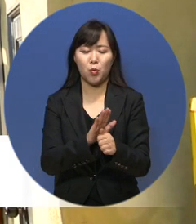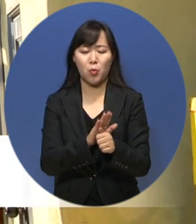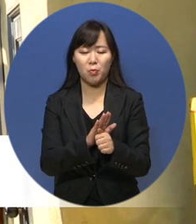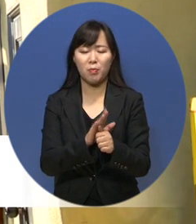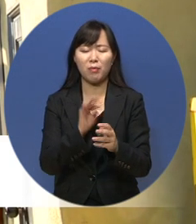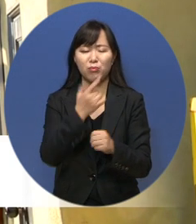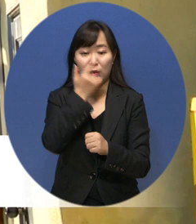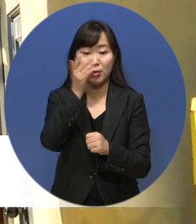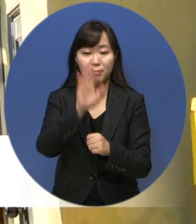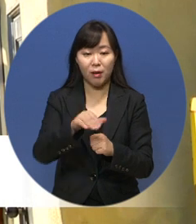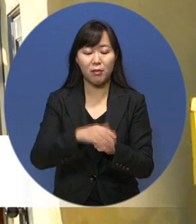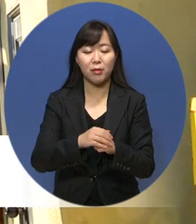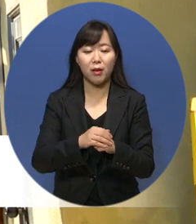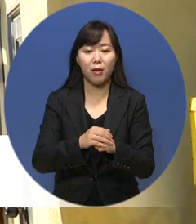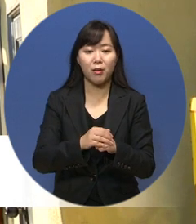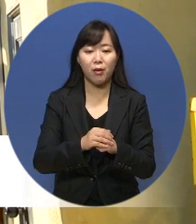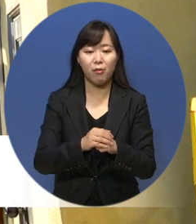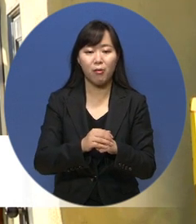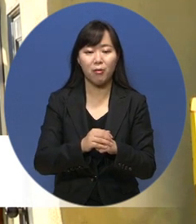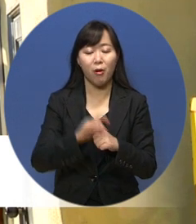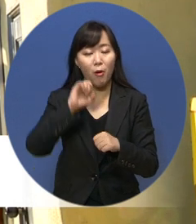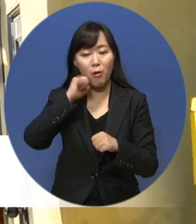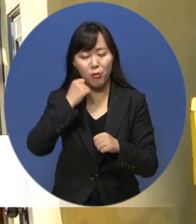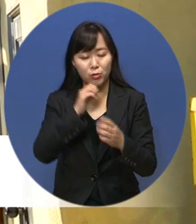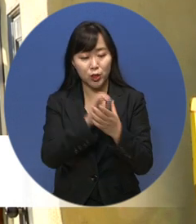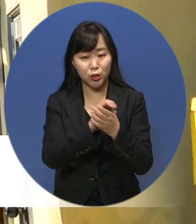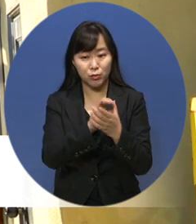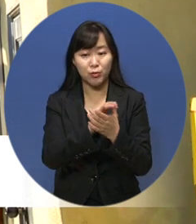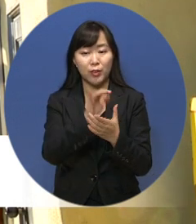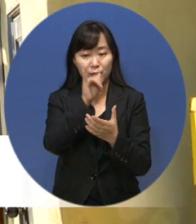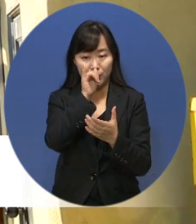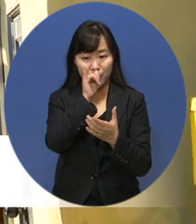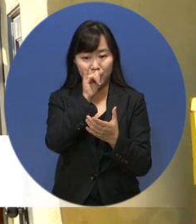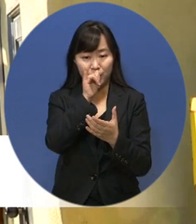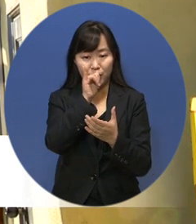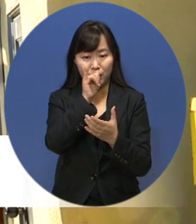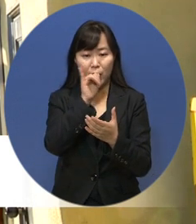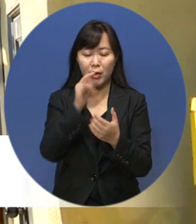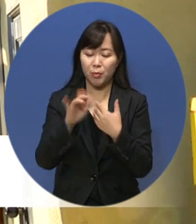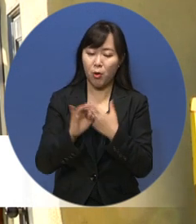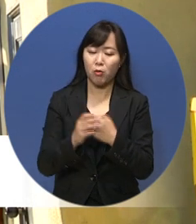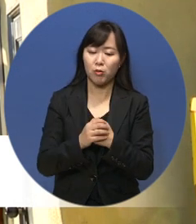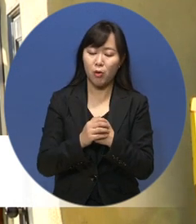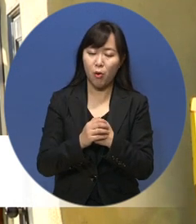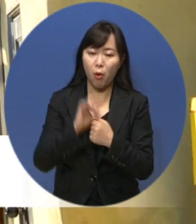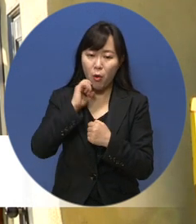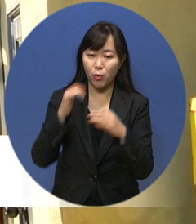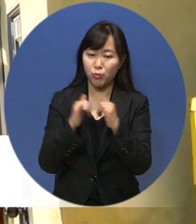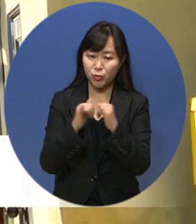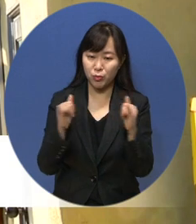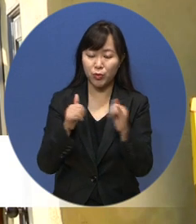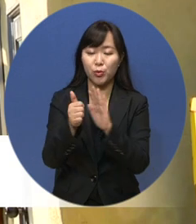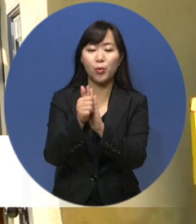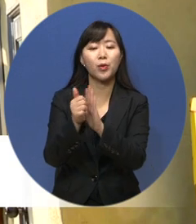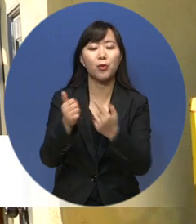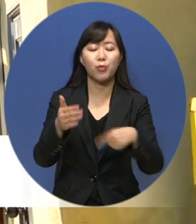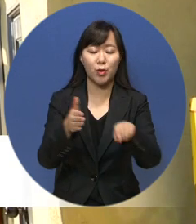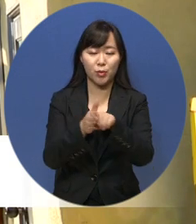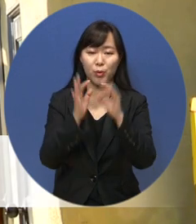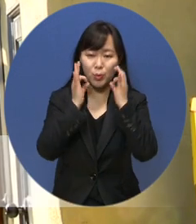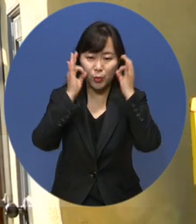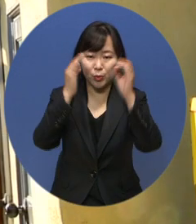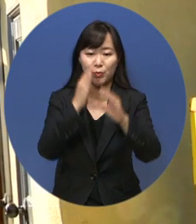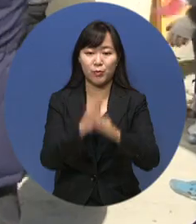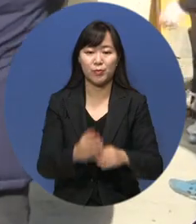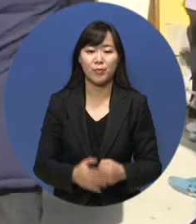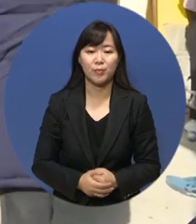저희 나름대로 뭐 좀 어려운 초를 아님 어려운 분들 도와주라고 마인드를 노력을